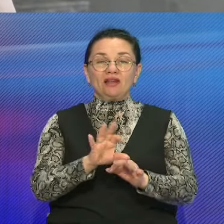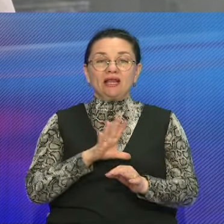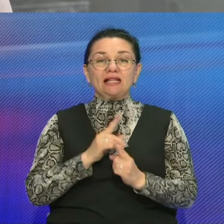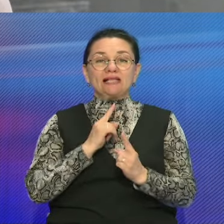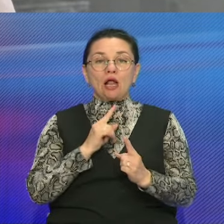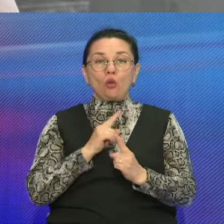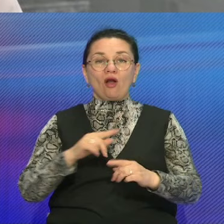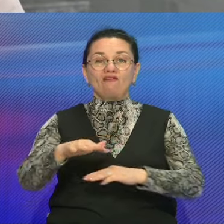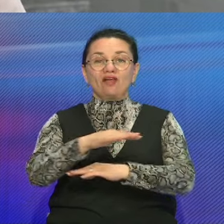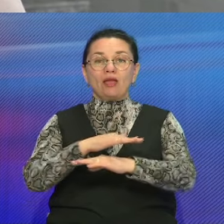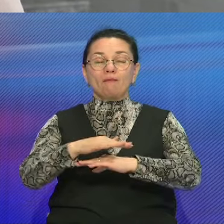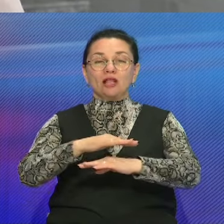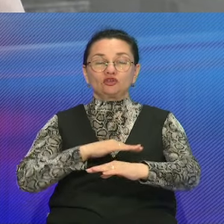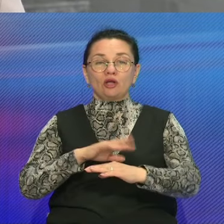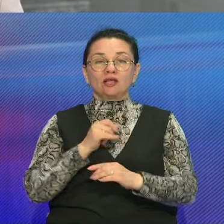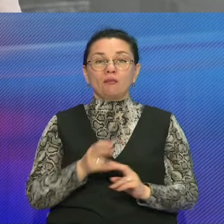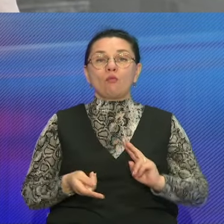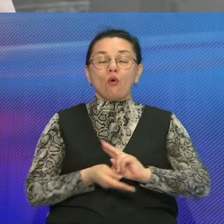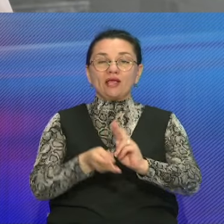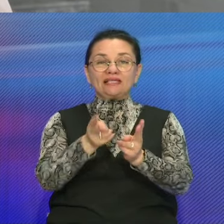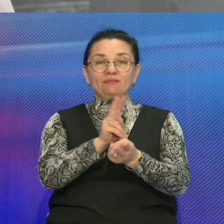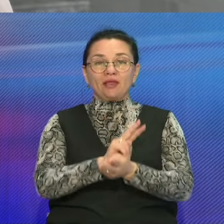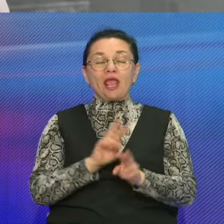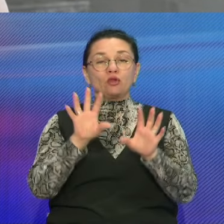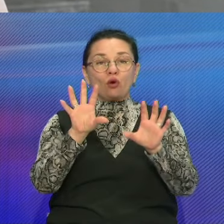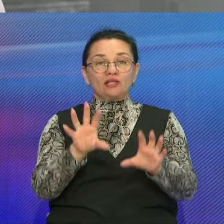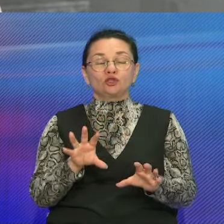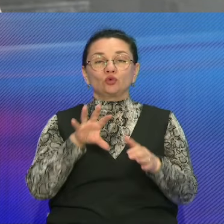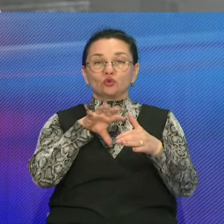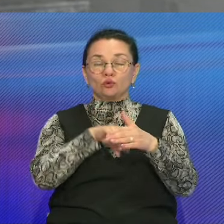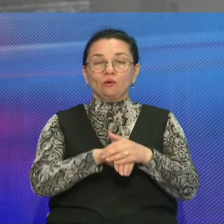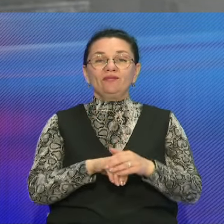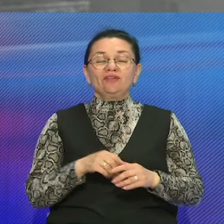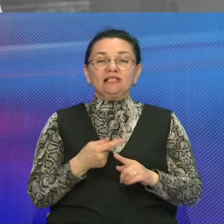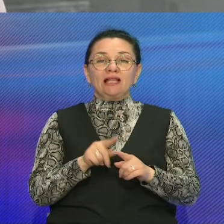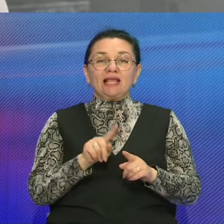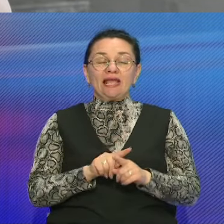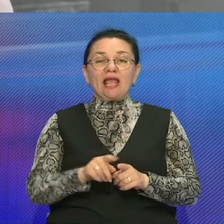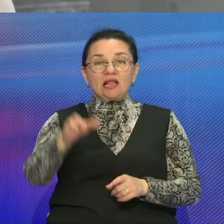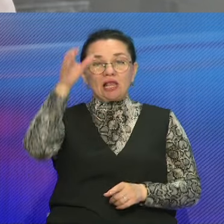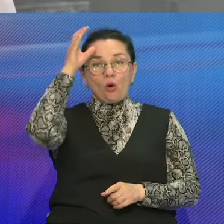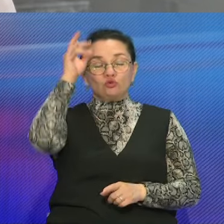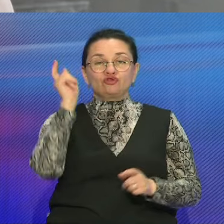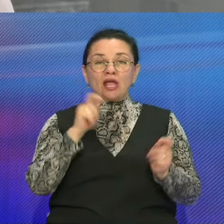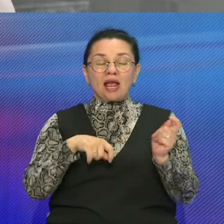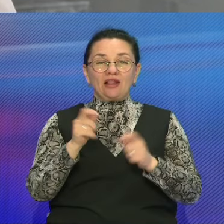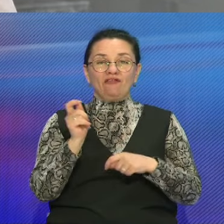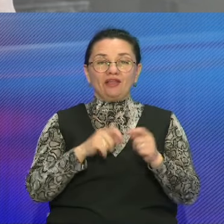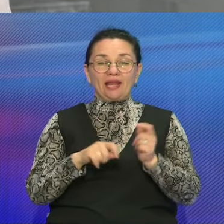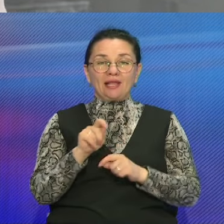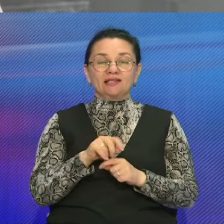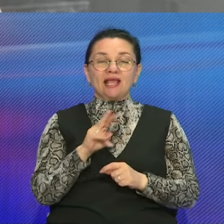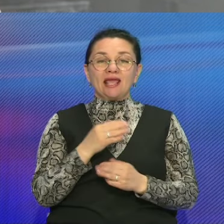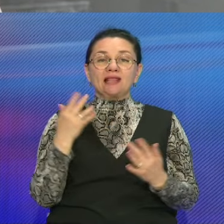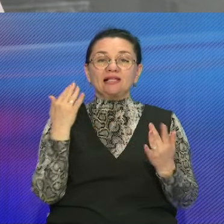площадки и по внесению изменений в конституцию, и целую конференцию научную по концепции